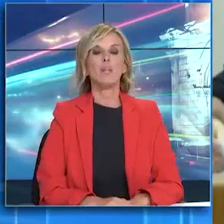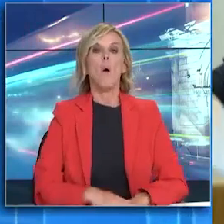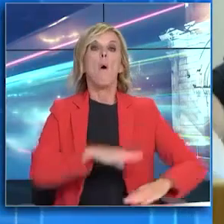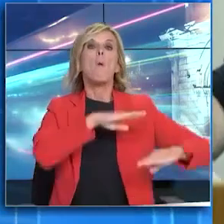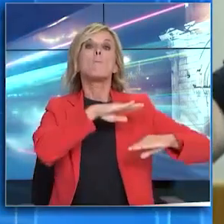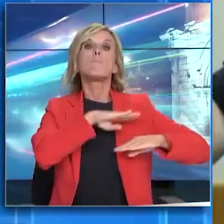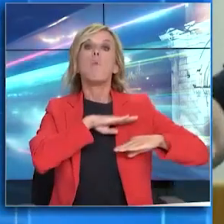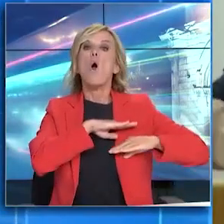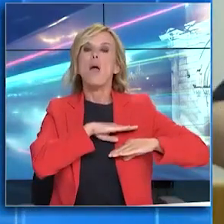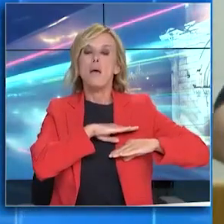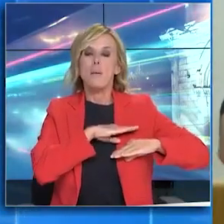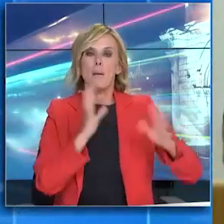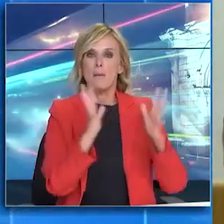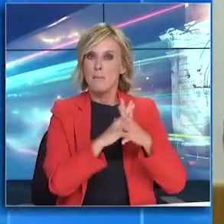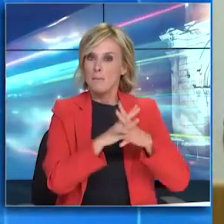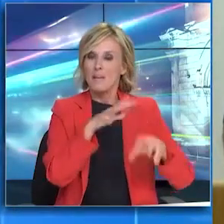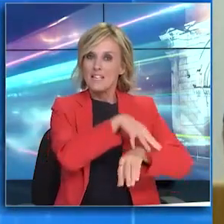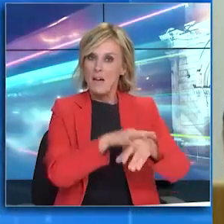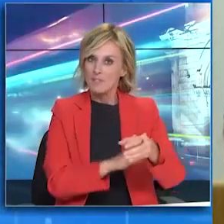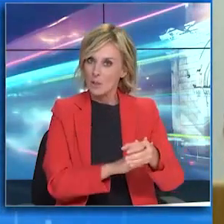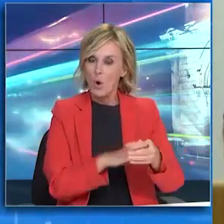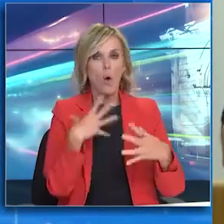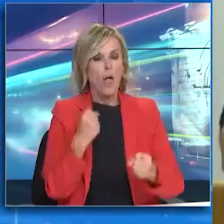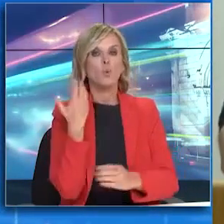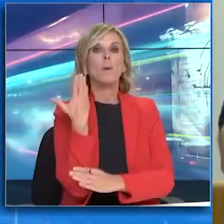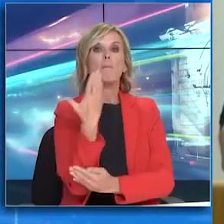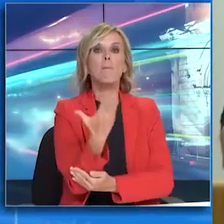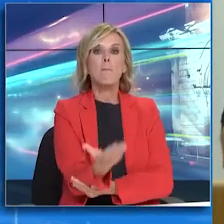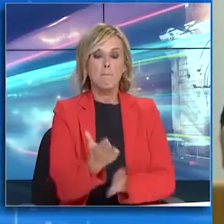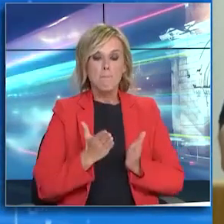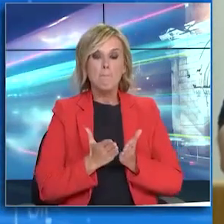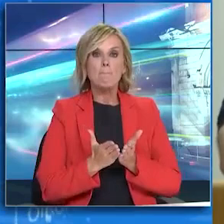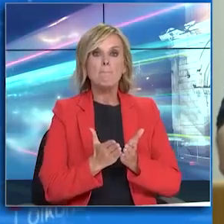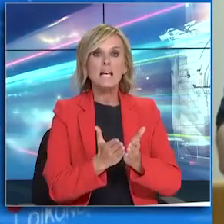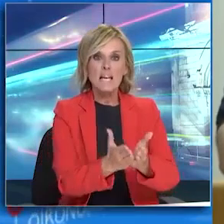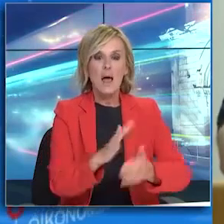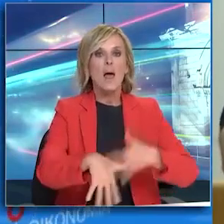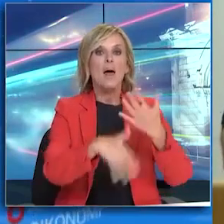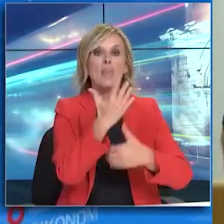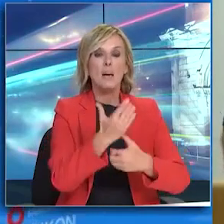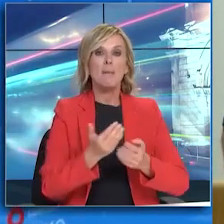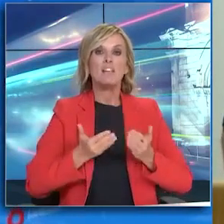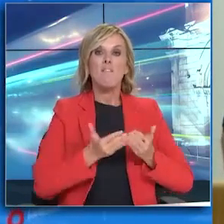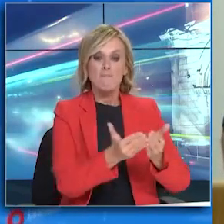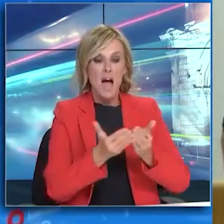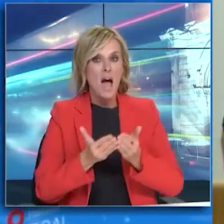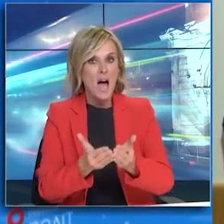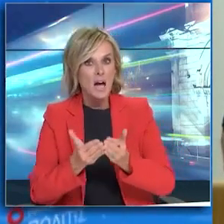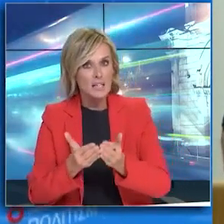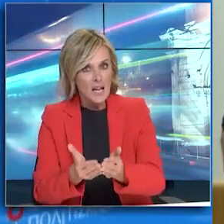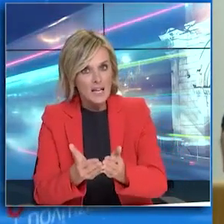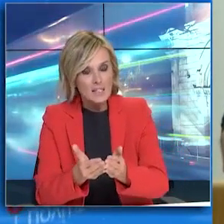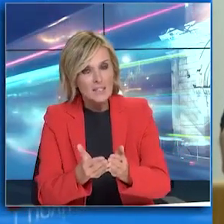τορπιλάκατο, ενώ στη σκάλα οροπού έχουν δετεθεί αρματαγωγά, 15 λέμβοι και 4 σκάφη ανορθόδοξου